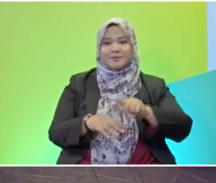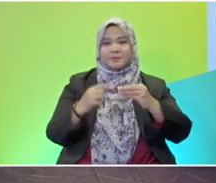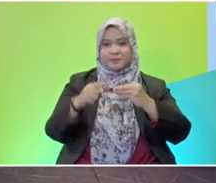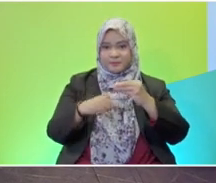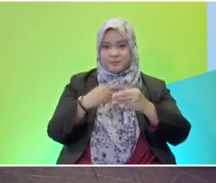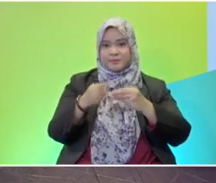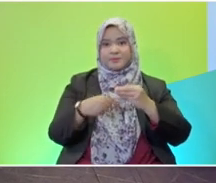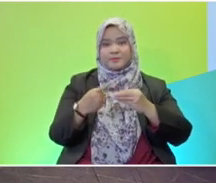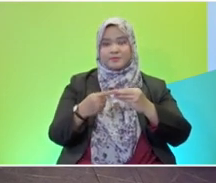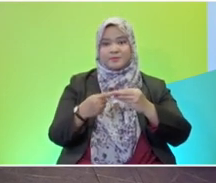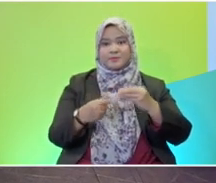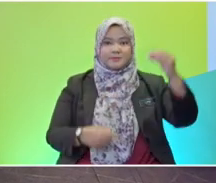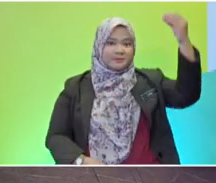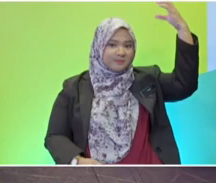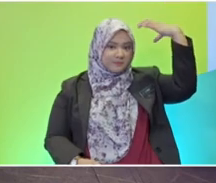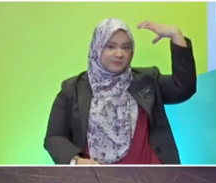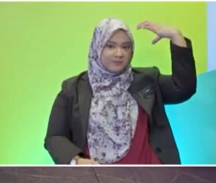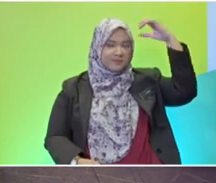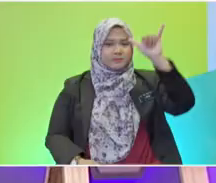Mari kita sama-sama menyanyikan